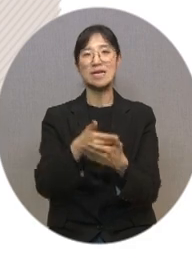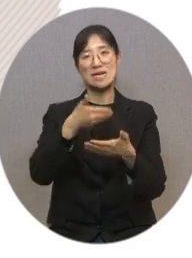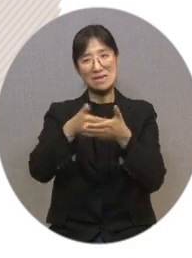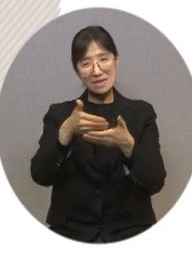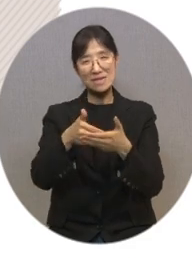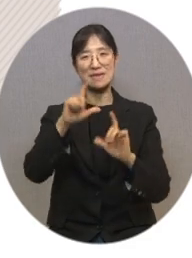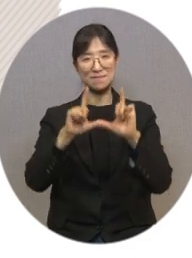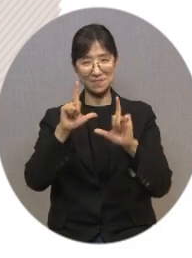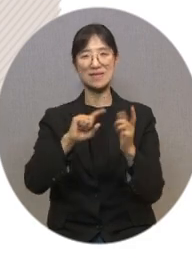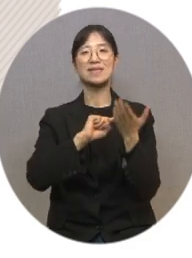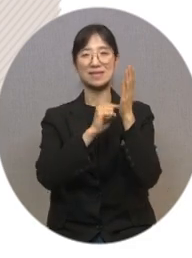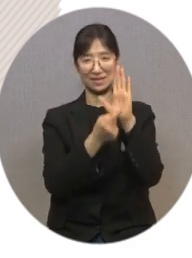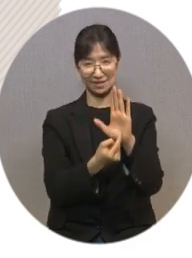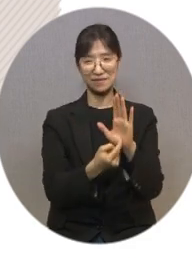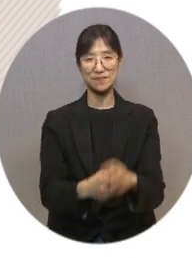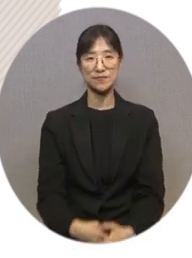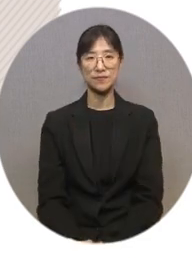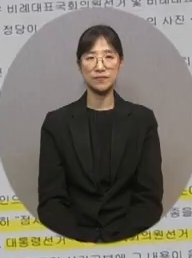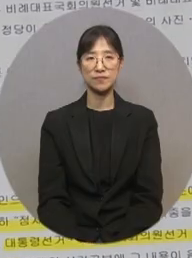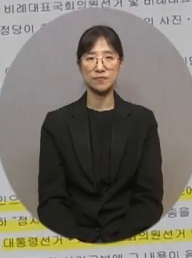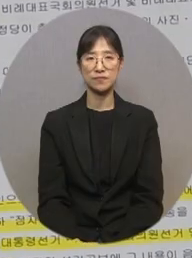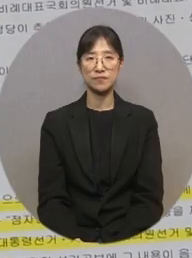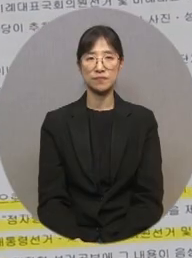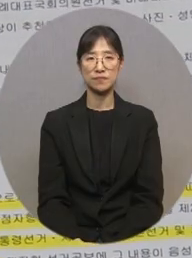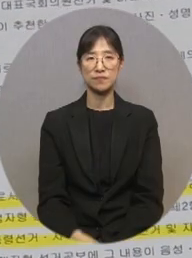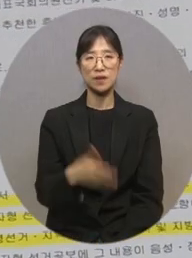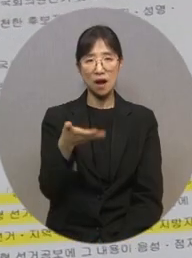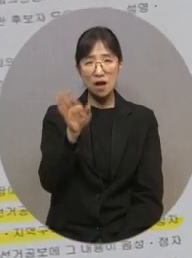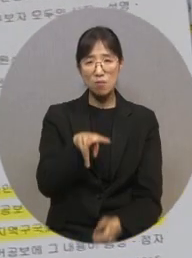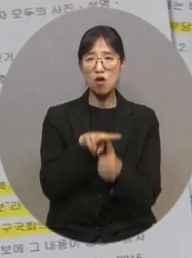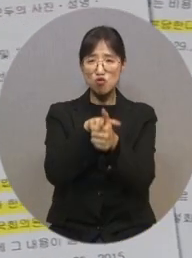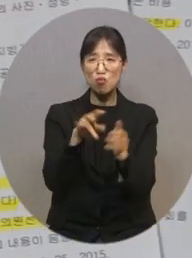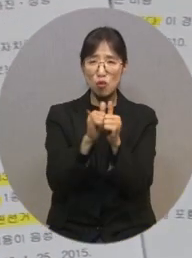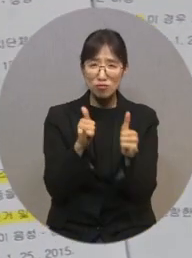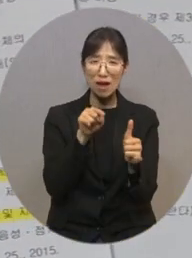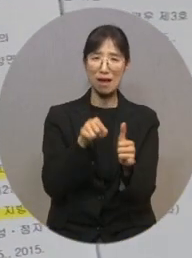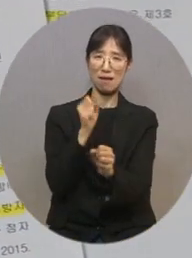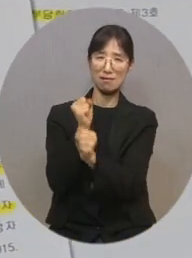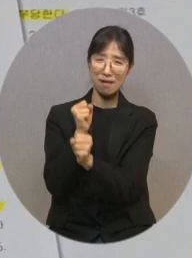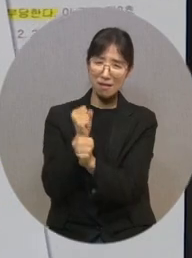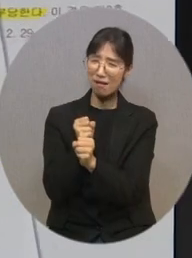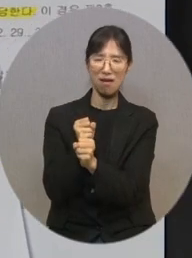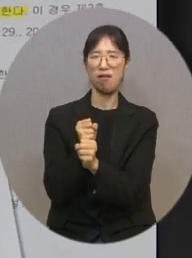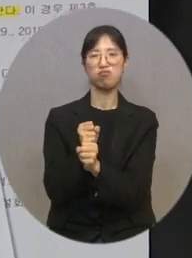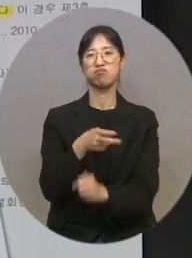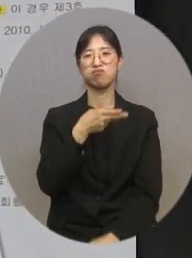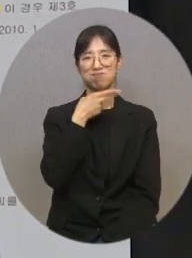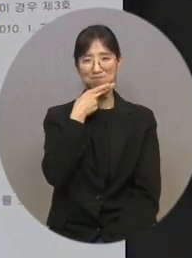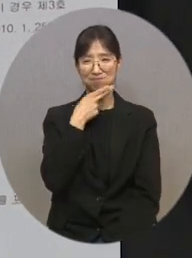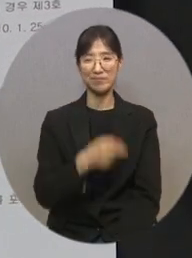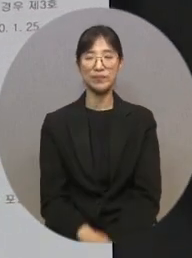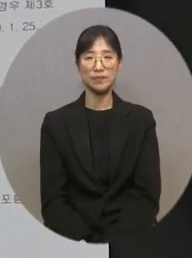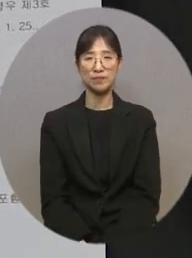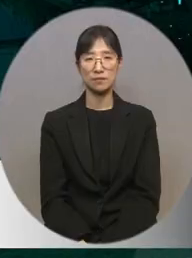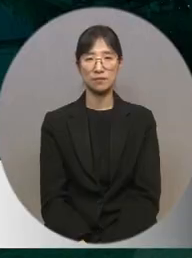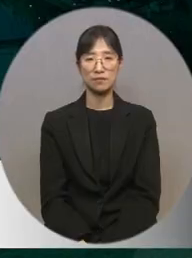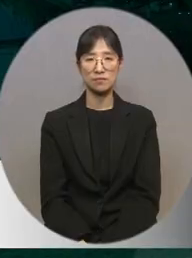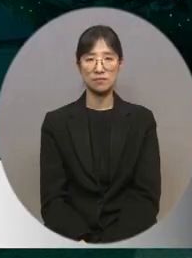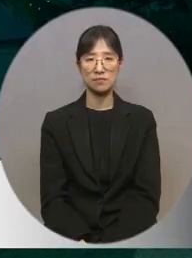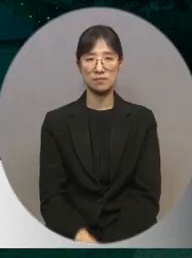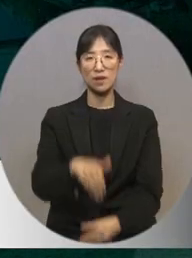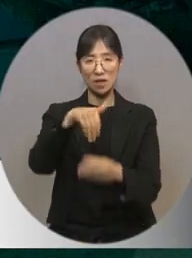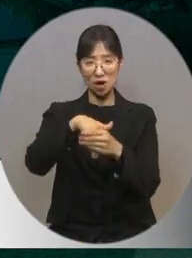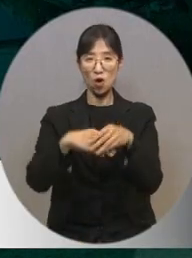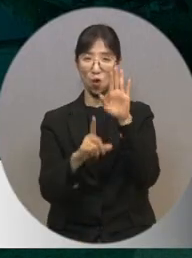활용하도록 하는 것이 핵심 내용입니다 하지만 후보자들은이를 작하고 있지 않는 것이 현실입니다이